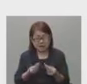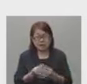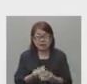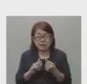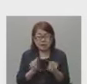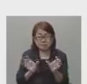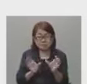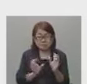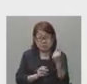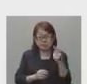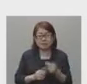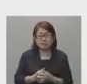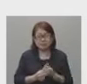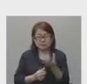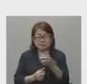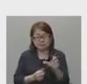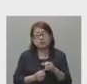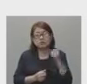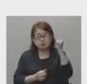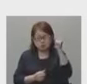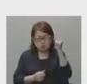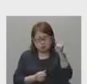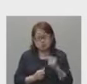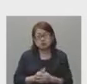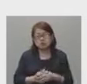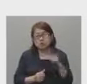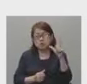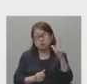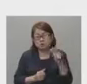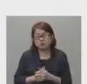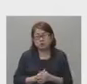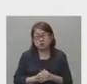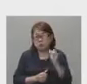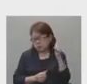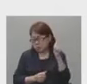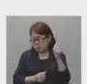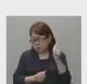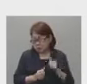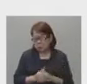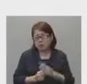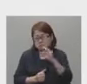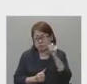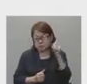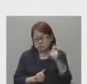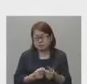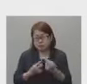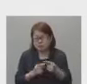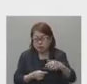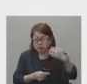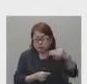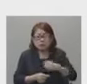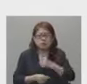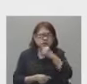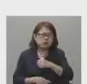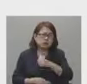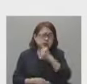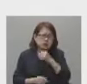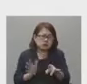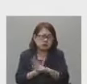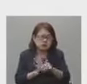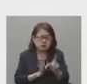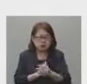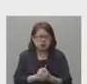แต่อีกร่างอวตารหนึ่งฮะสู้สู้ค่ะลุงโอ้โหสุดยอดจริงๆนะฮะแต่หลังๆเริ่มขี้เกียจนะฮะสุดท้ายท่านประธานอัน